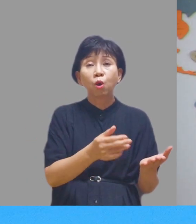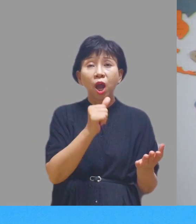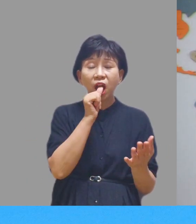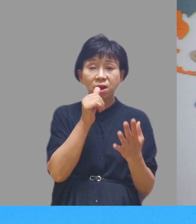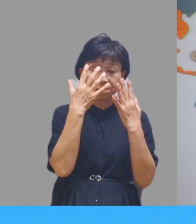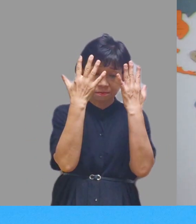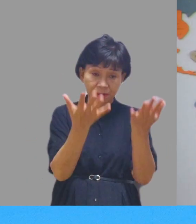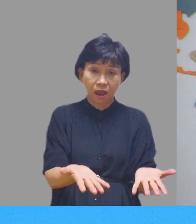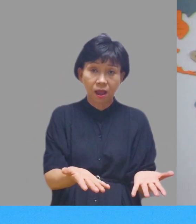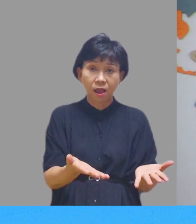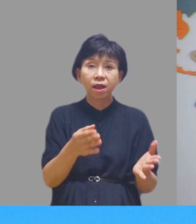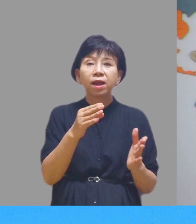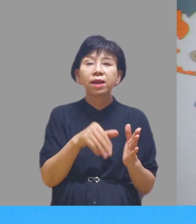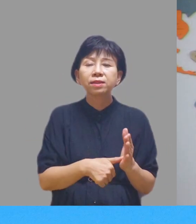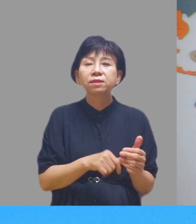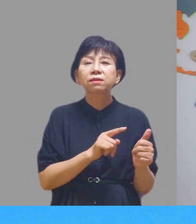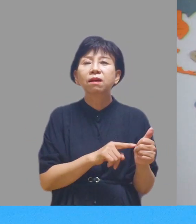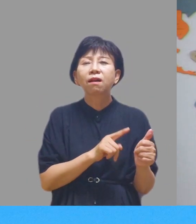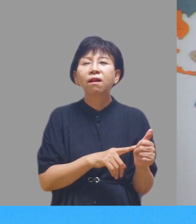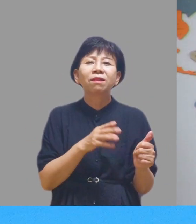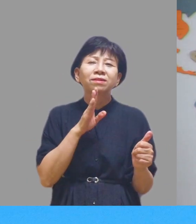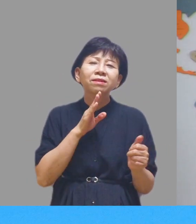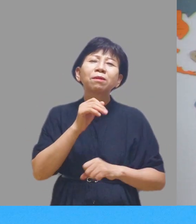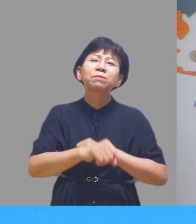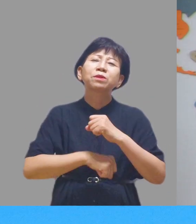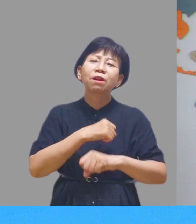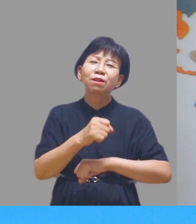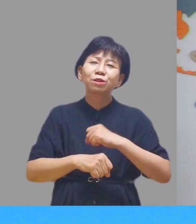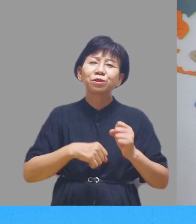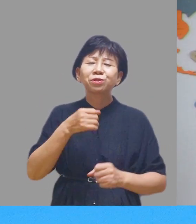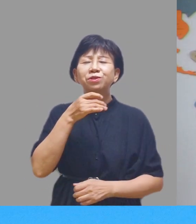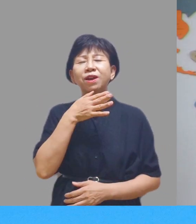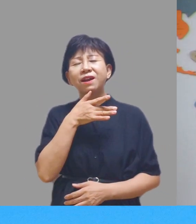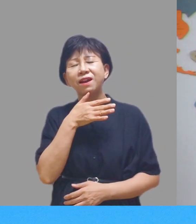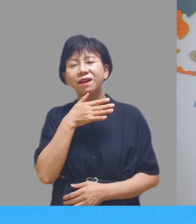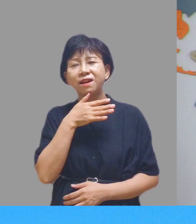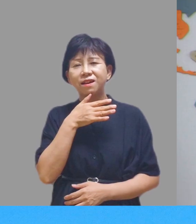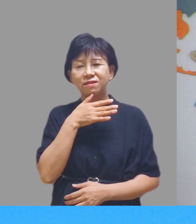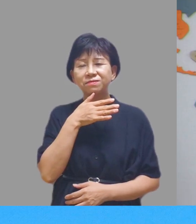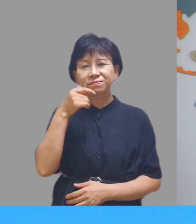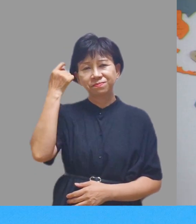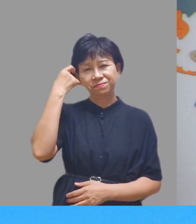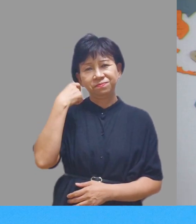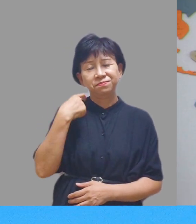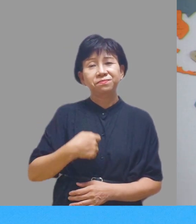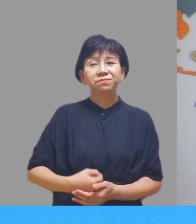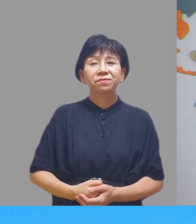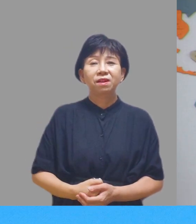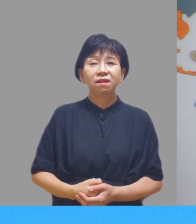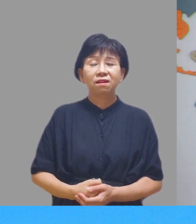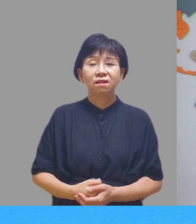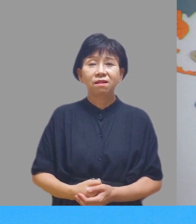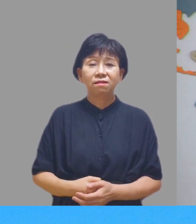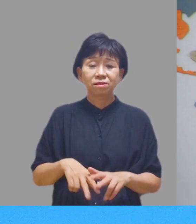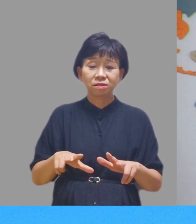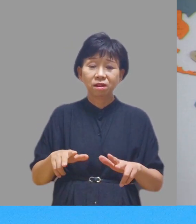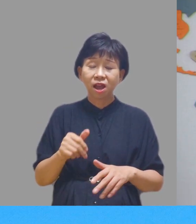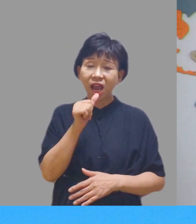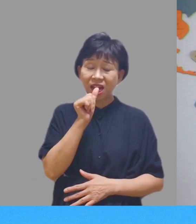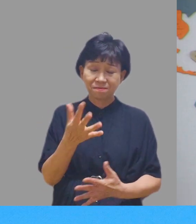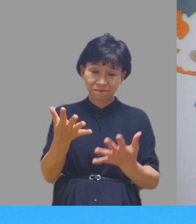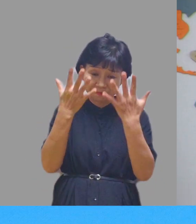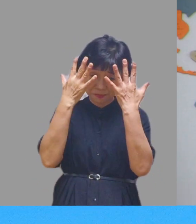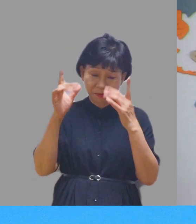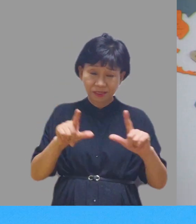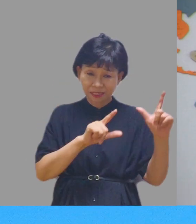때 그는 진짜로 자유인이 된 것을 깨닫습니다. 그때부터 그는 감옥 안에서의 삶을